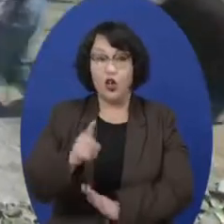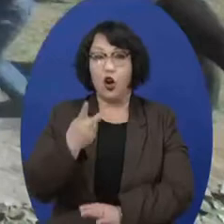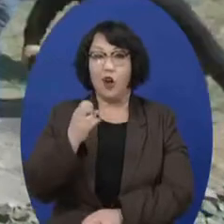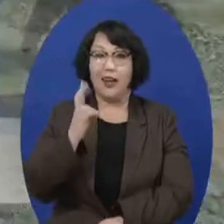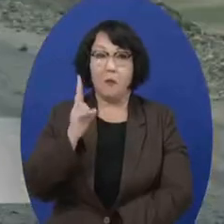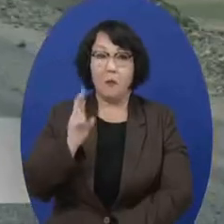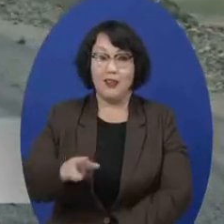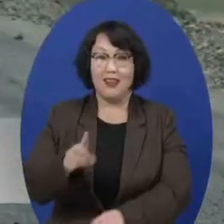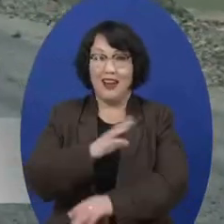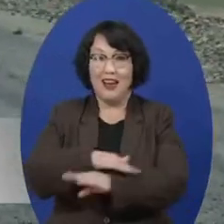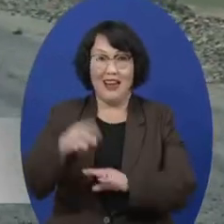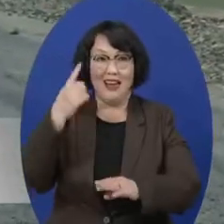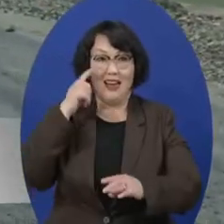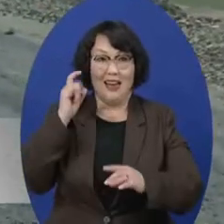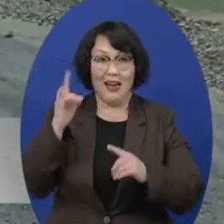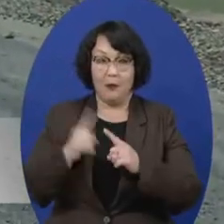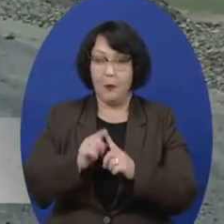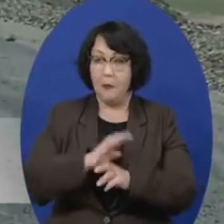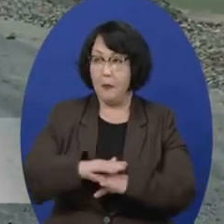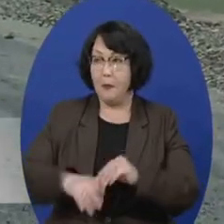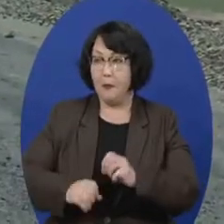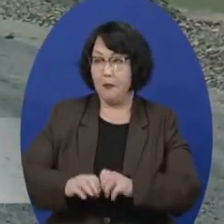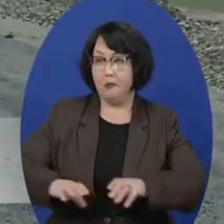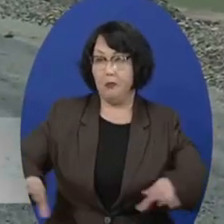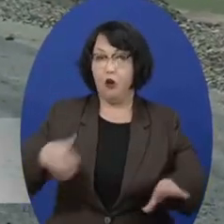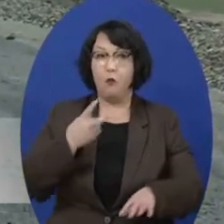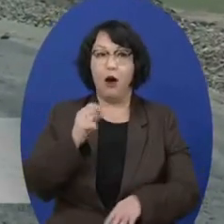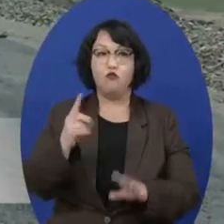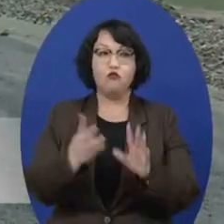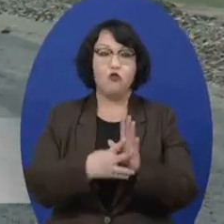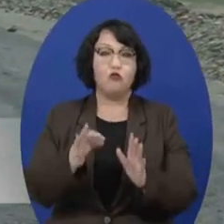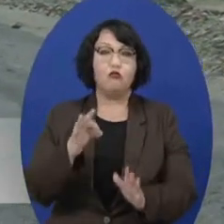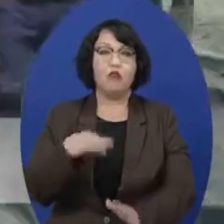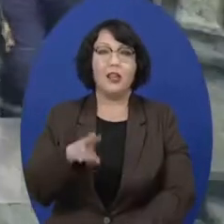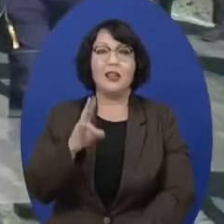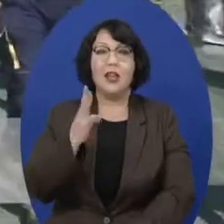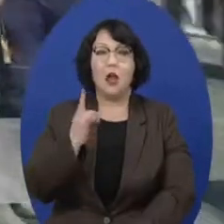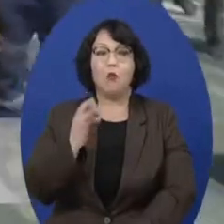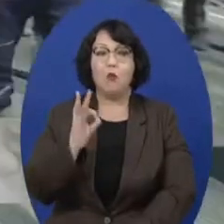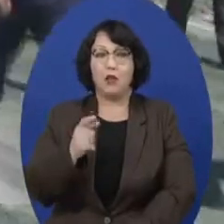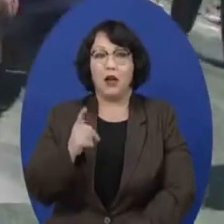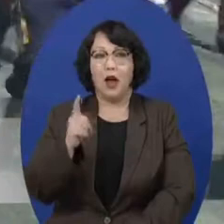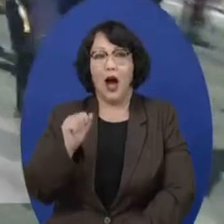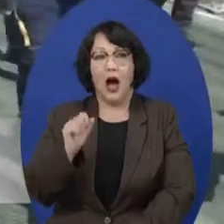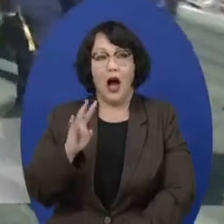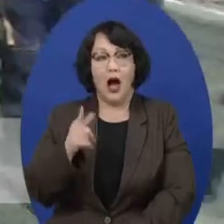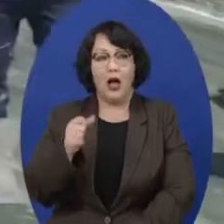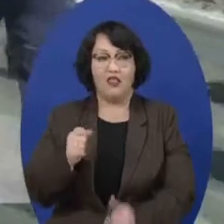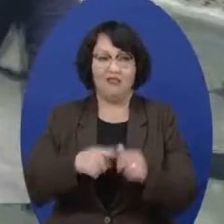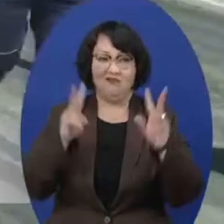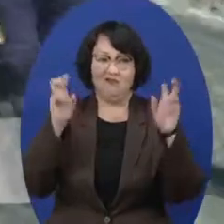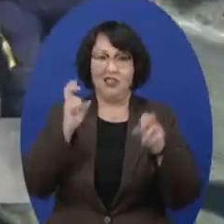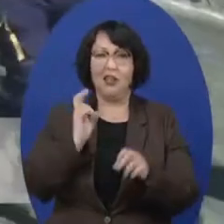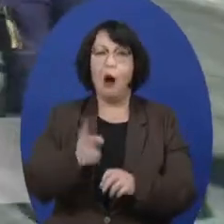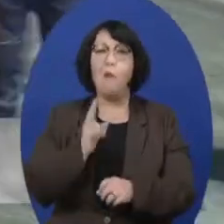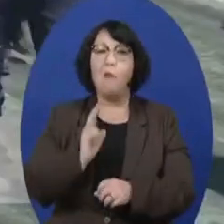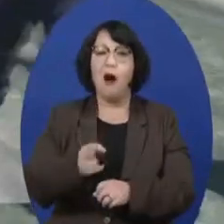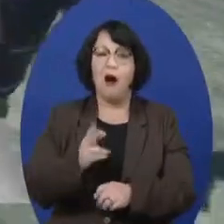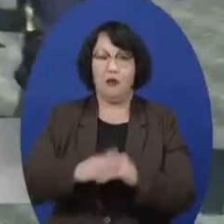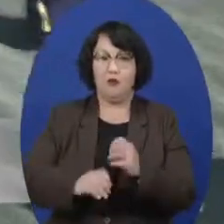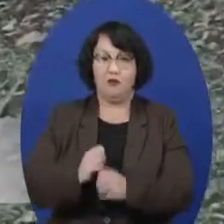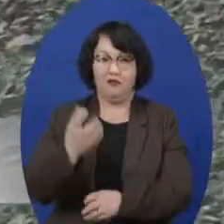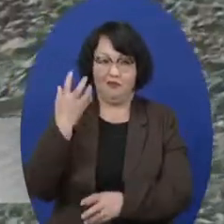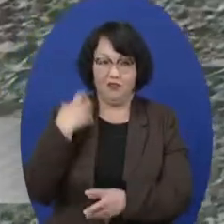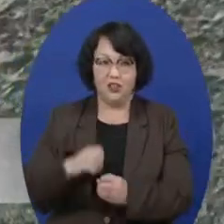хатуу хүчилтэй автозамын барилгын ажлыг 2019 онд Наранбулаг хан компани гүйцэтгэн ашиглалтанд оруулсан. Чингис хот Бэрх чиглэлийн